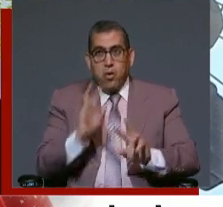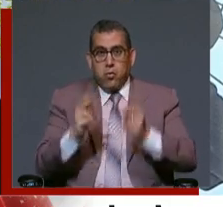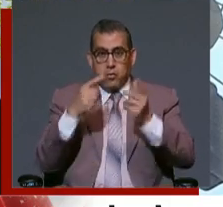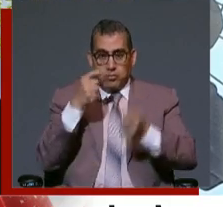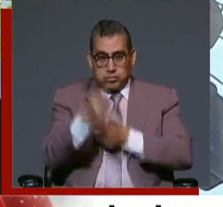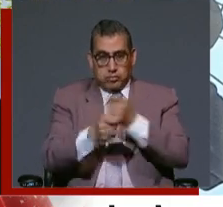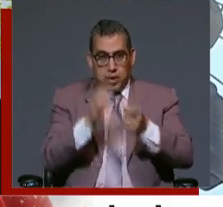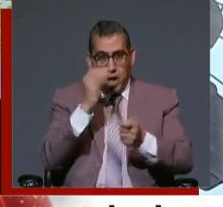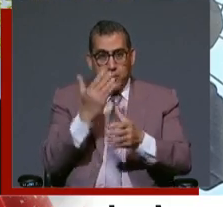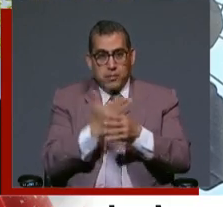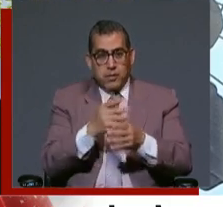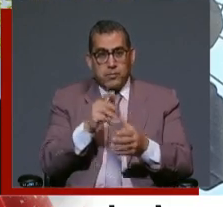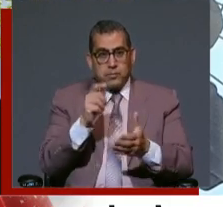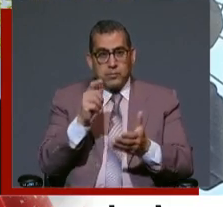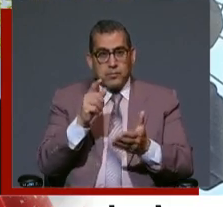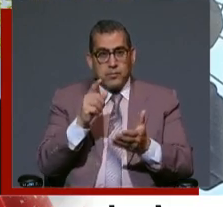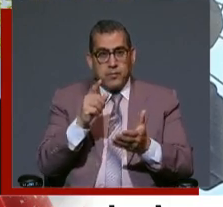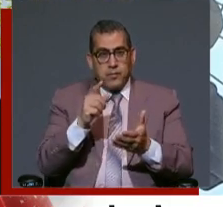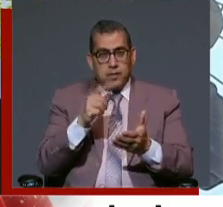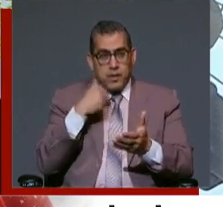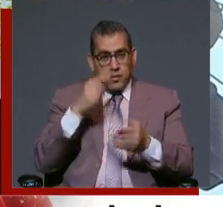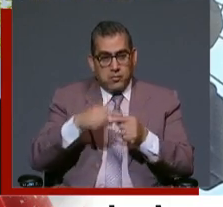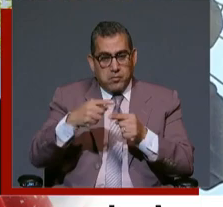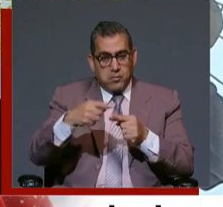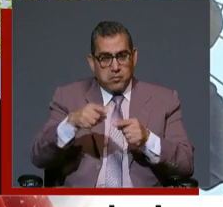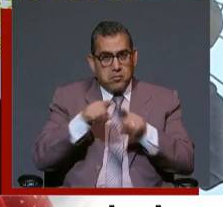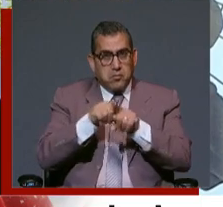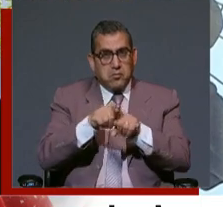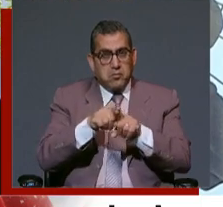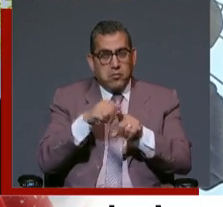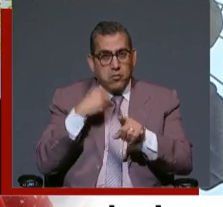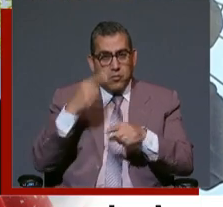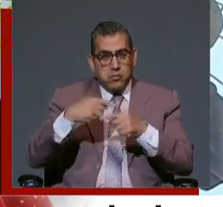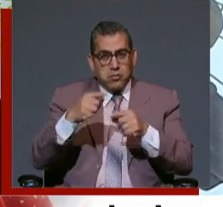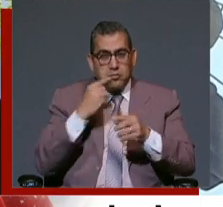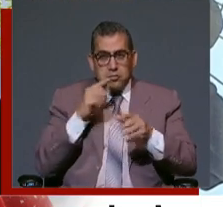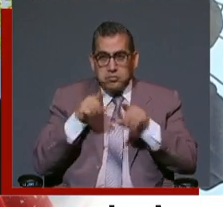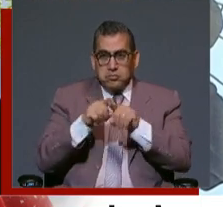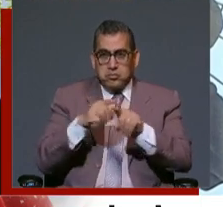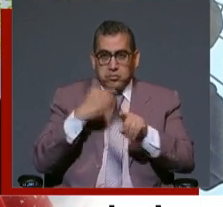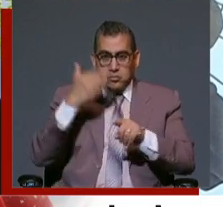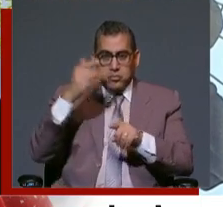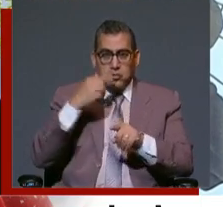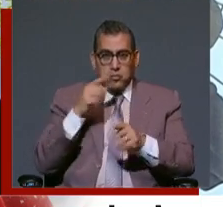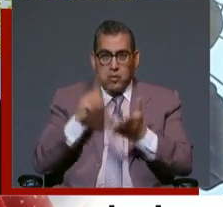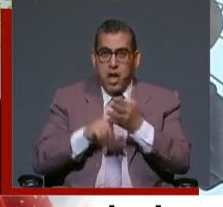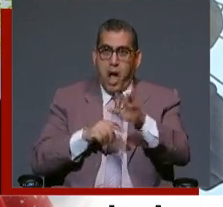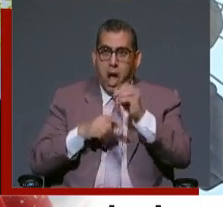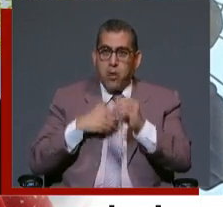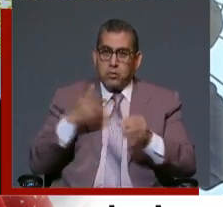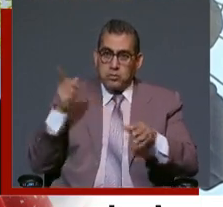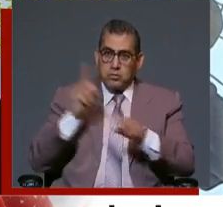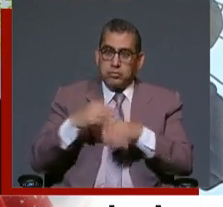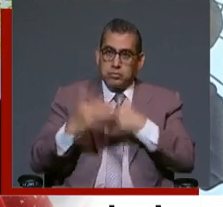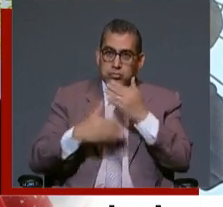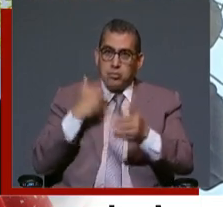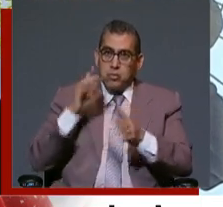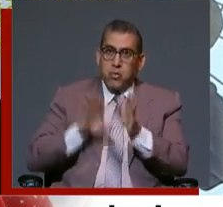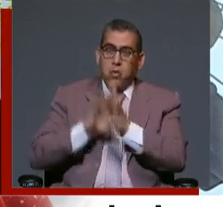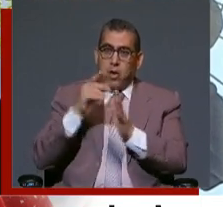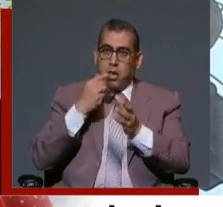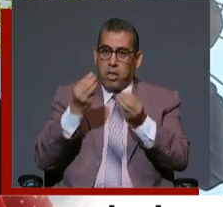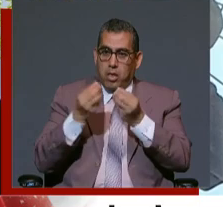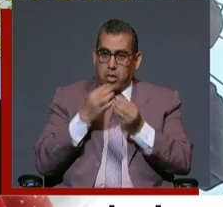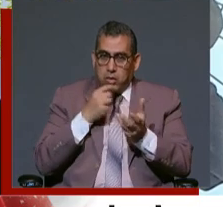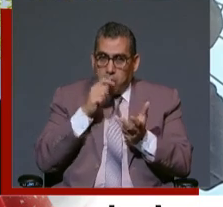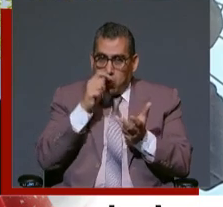لا تنبثق بشكل انسيابي في المستوى المنشود، حيث تتلقى القارة الأفريقية ما لا